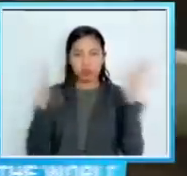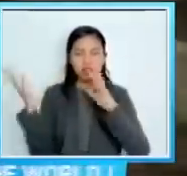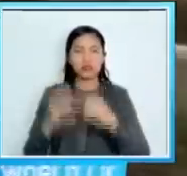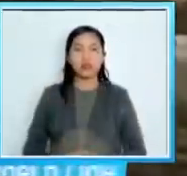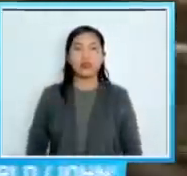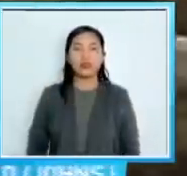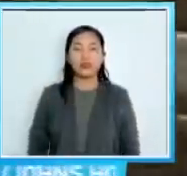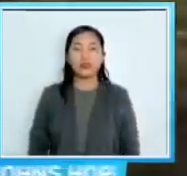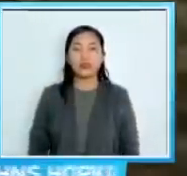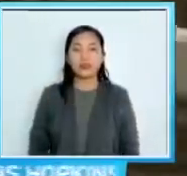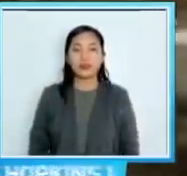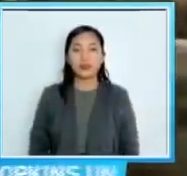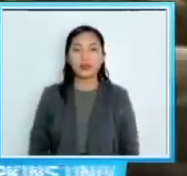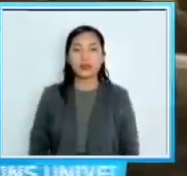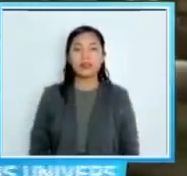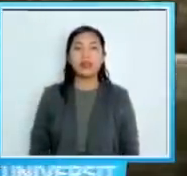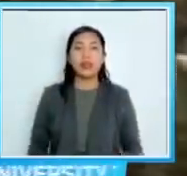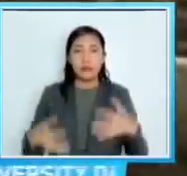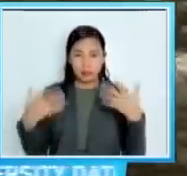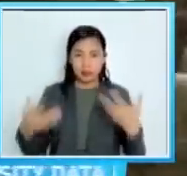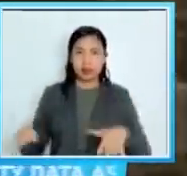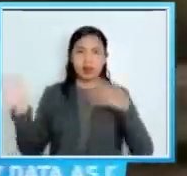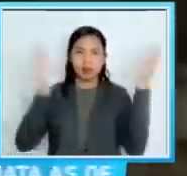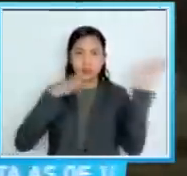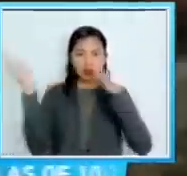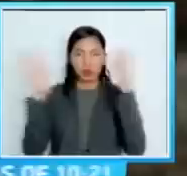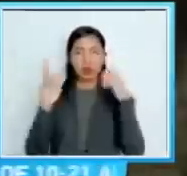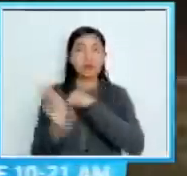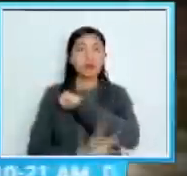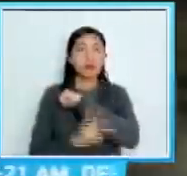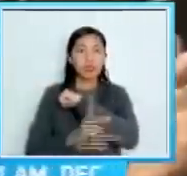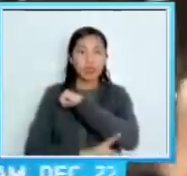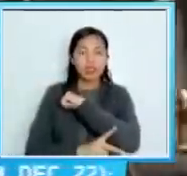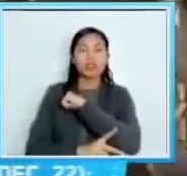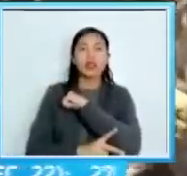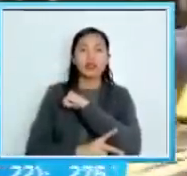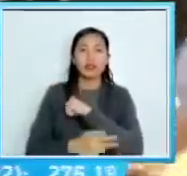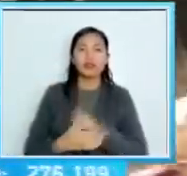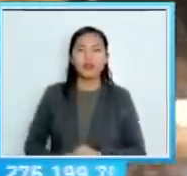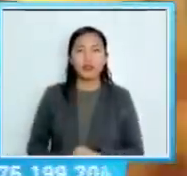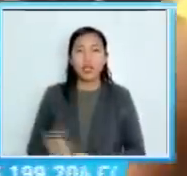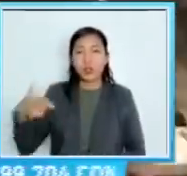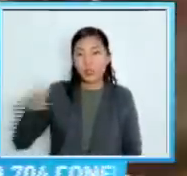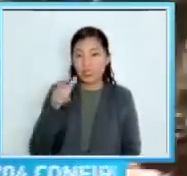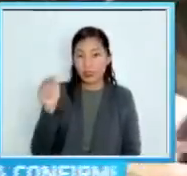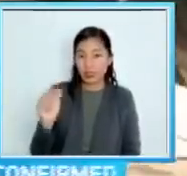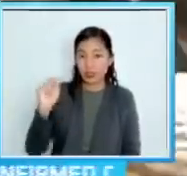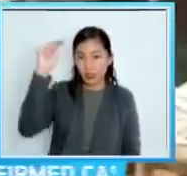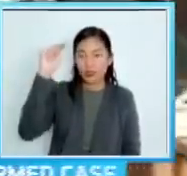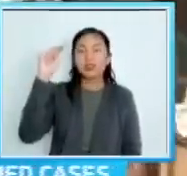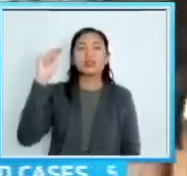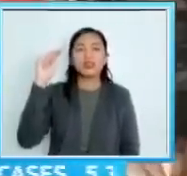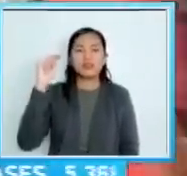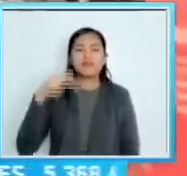Matapos ang dilubyong hatid ng pagtama ng bagyong Odette sa probinsya ng Surigao del Norte, patuloy ang kalbaryo ng mga Surigao noon habang